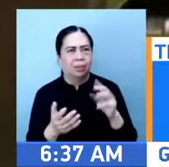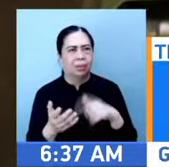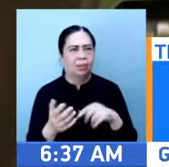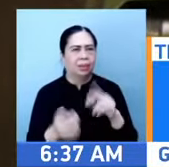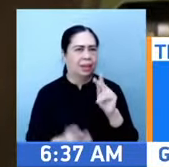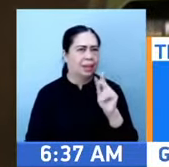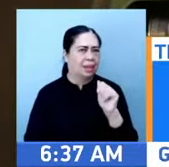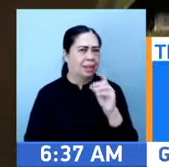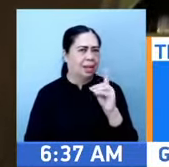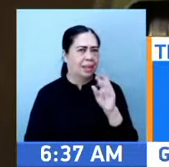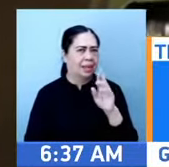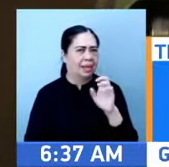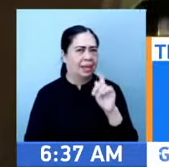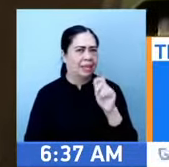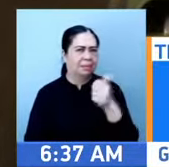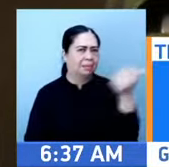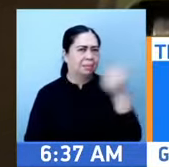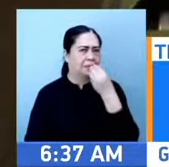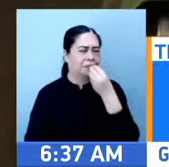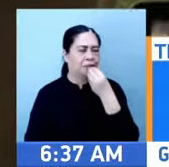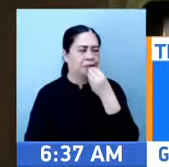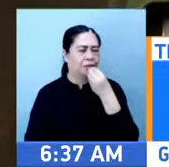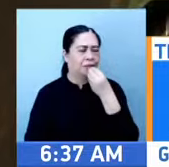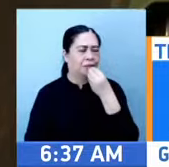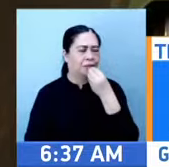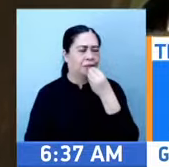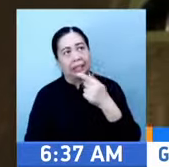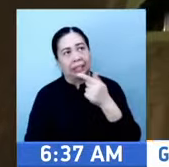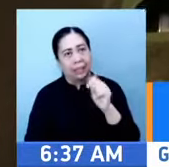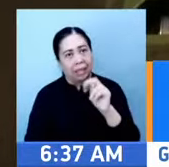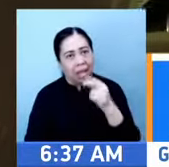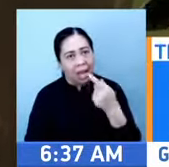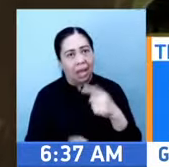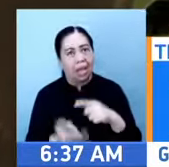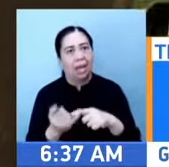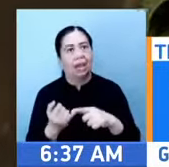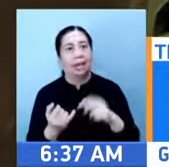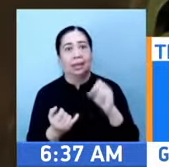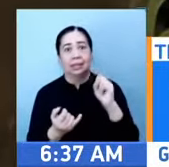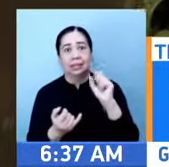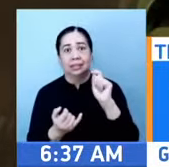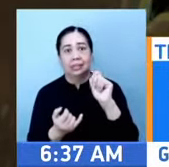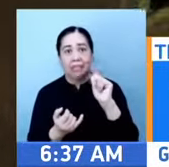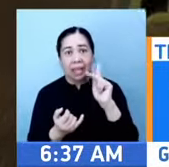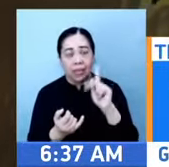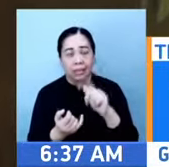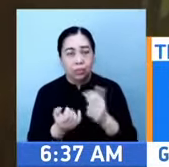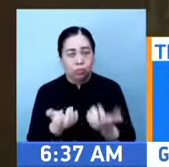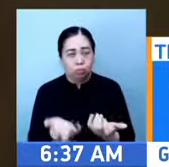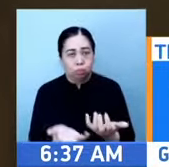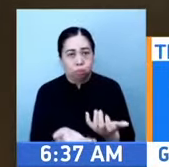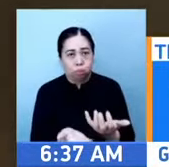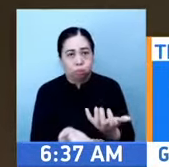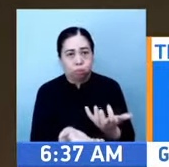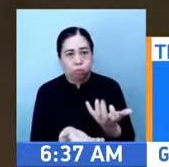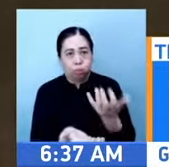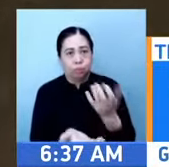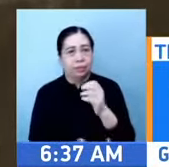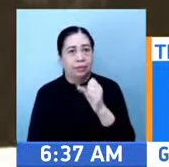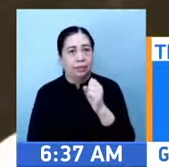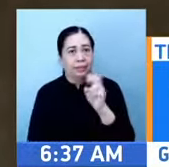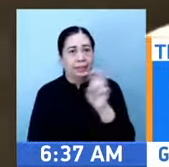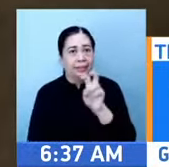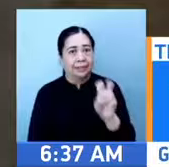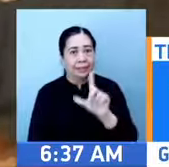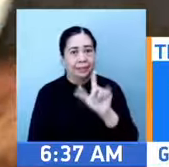Pinoy favorites sinigang, yung sinaserve natin? Meron tayong sinigang steaks na sizzling, Chef. And meron sinigang na yes, sizzling, ha? Yeah. At meron